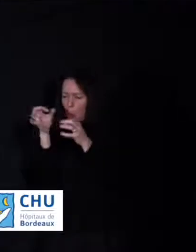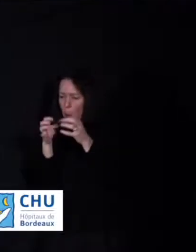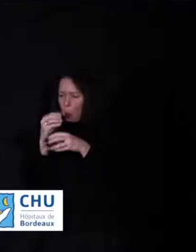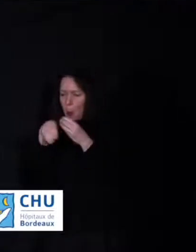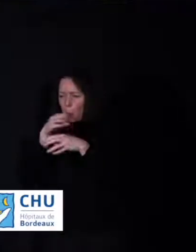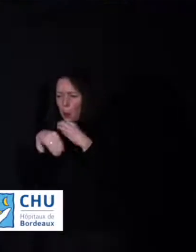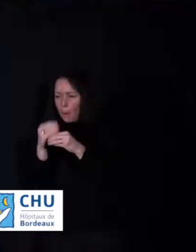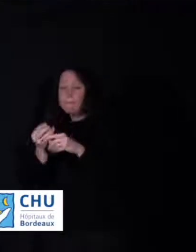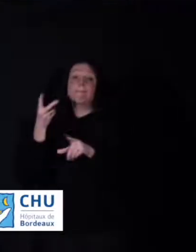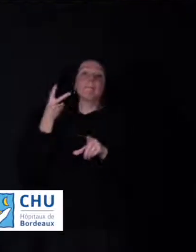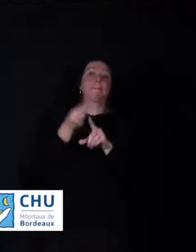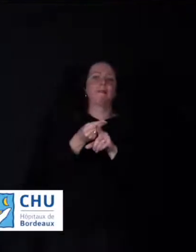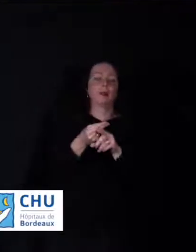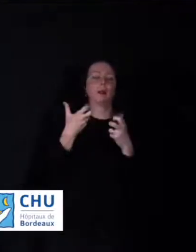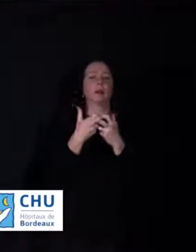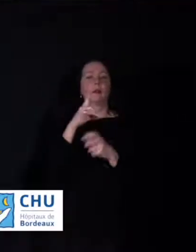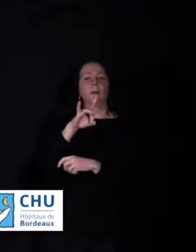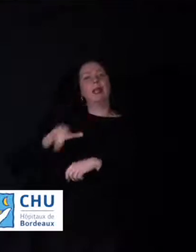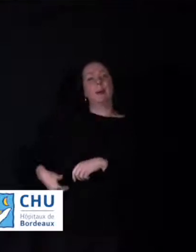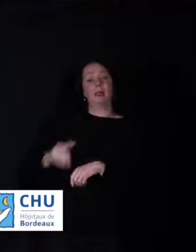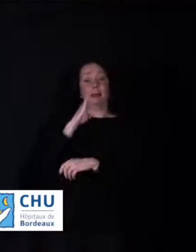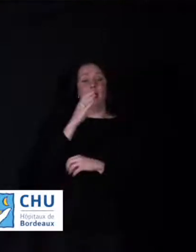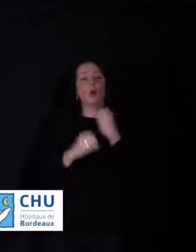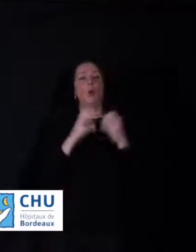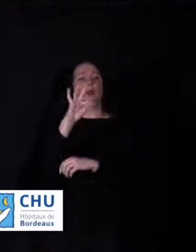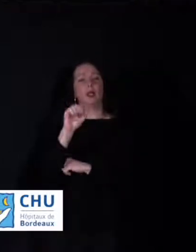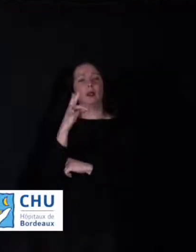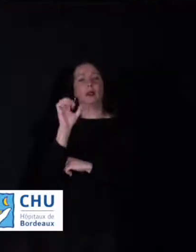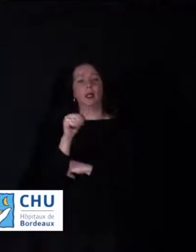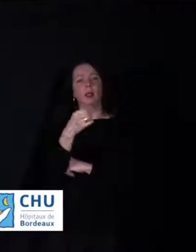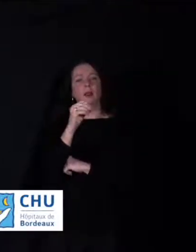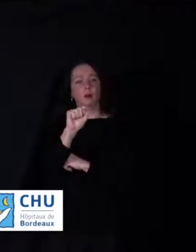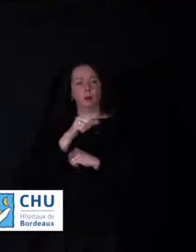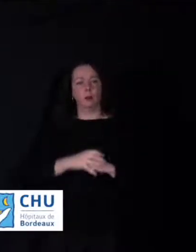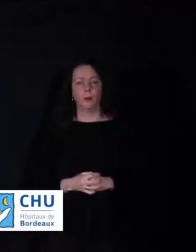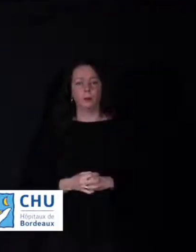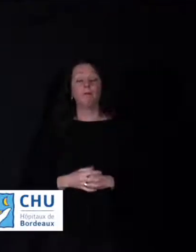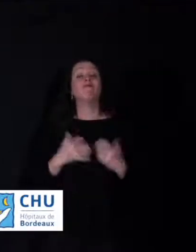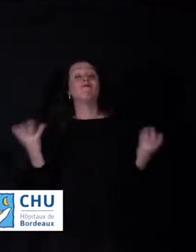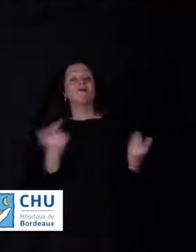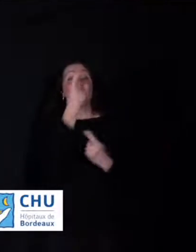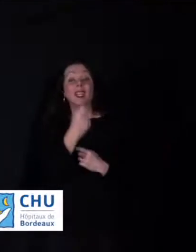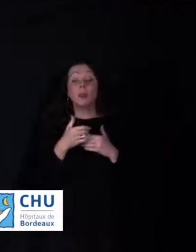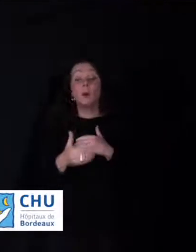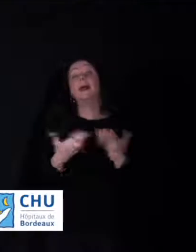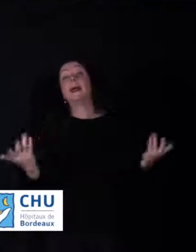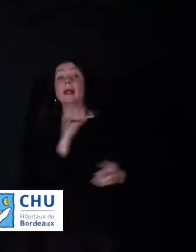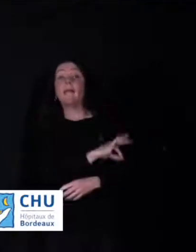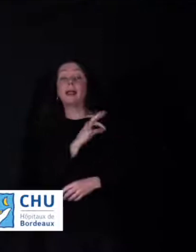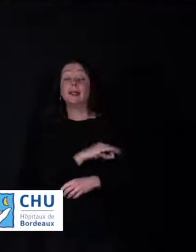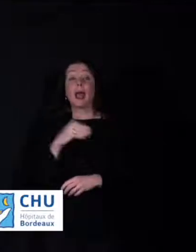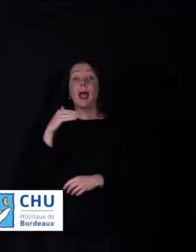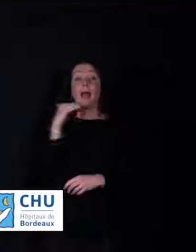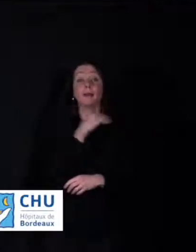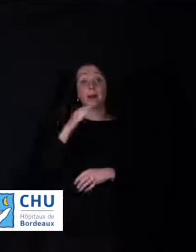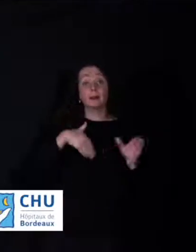comme par exemple l'hépatite B ou le tétanos. Alors la question qui vient, est-ce que les vaccins sont efficaces? Alors je n'aurai pas le temps de